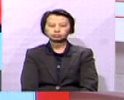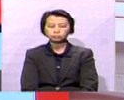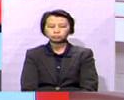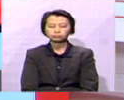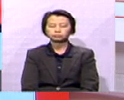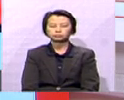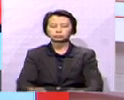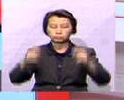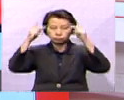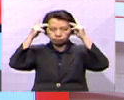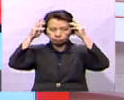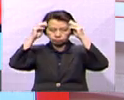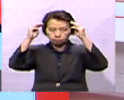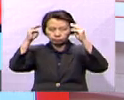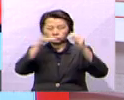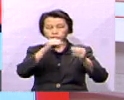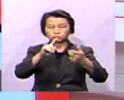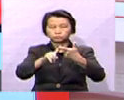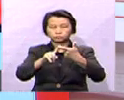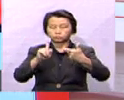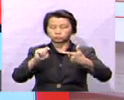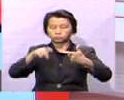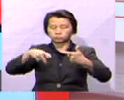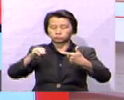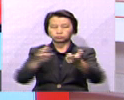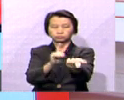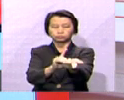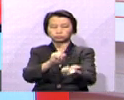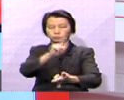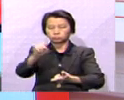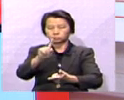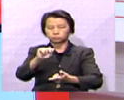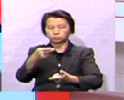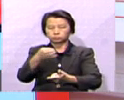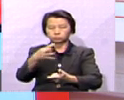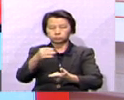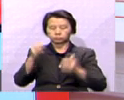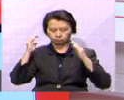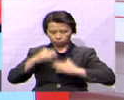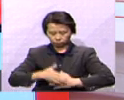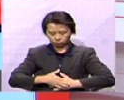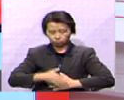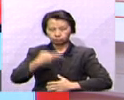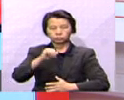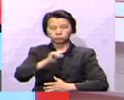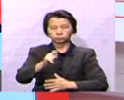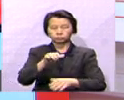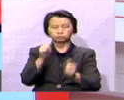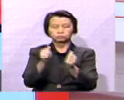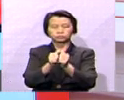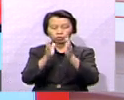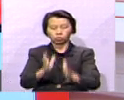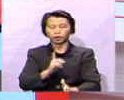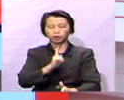Sementara itu, Perdana Menteri Datuk Seri Najib Tun Razak dan timbalannya Datuk Seri Dr. Ahmad Zahid Hamidi hari ini menunaikan solat hajat bersama ribuan umat